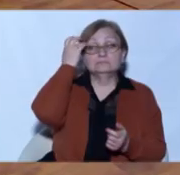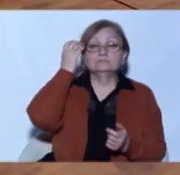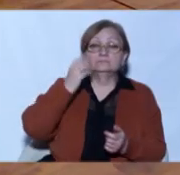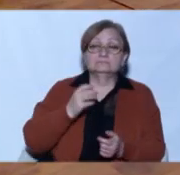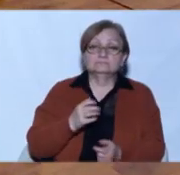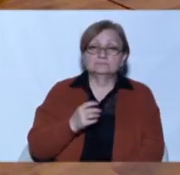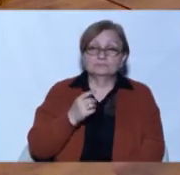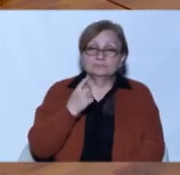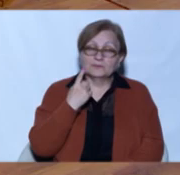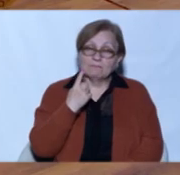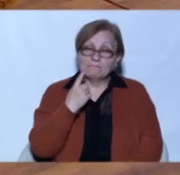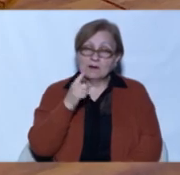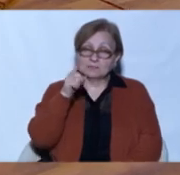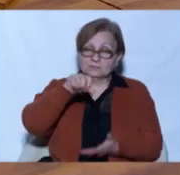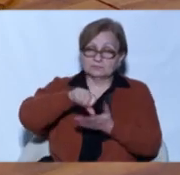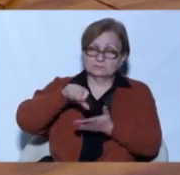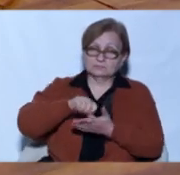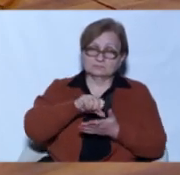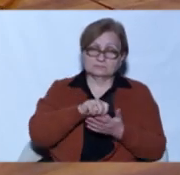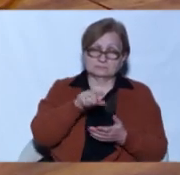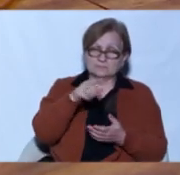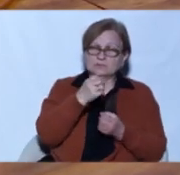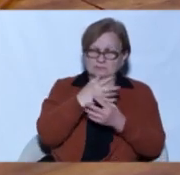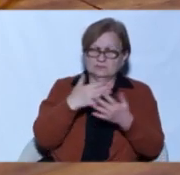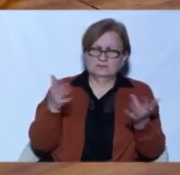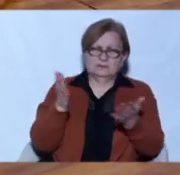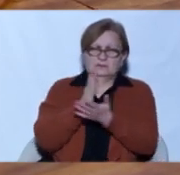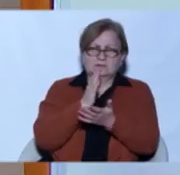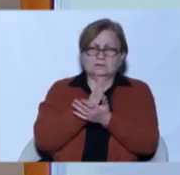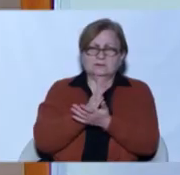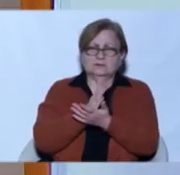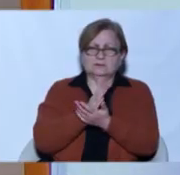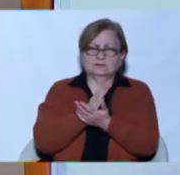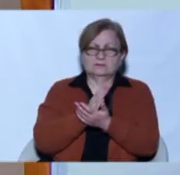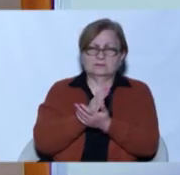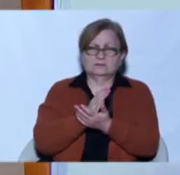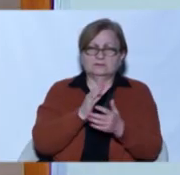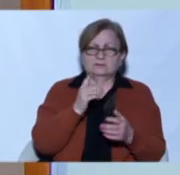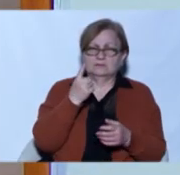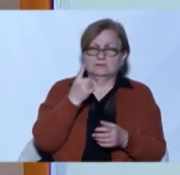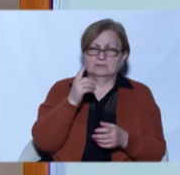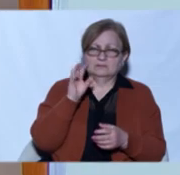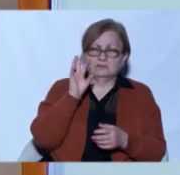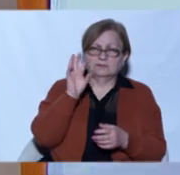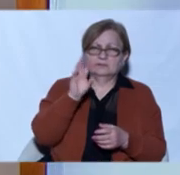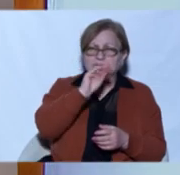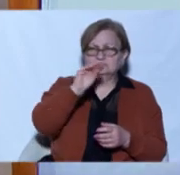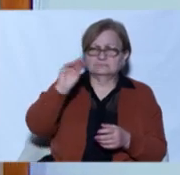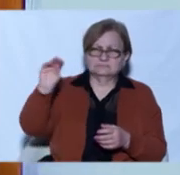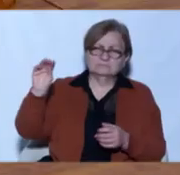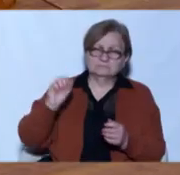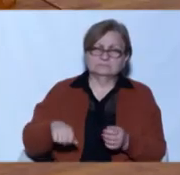მარტო პერსონაჟი კი არ ვამაგრებთ, რა თქმა უნდა, ჩვენ იქ სხვა პერსონაჟებიც შეგხვდება. და მათ ფიგურებსაც